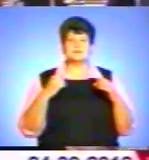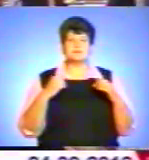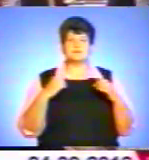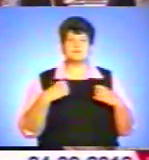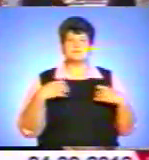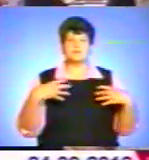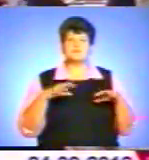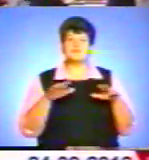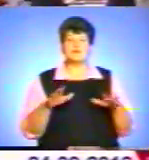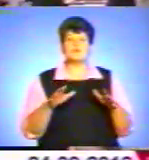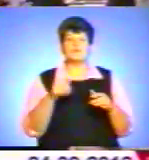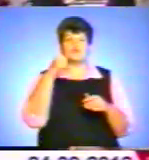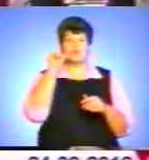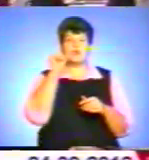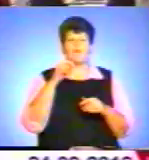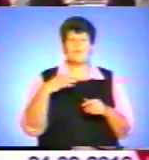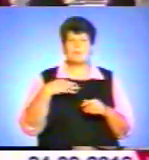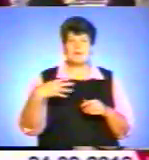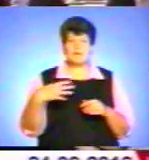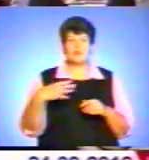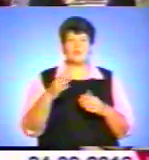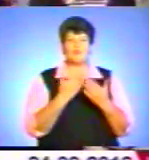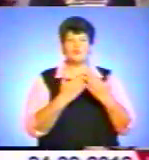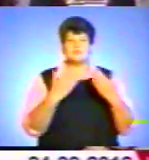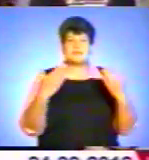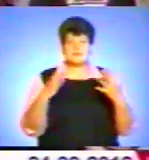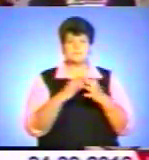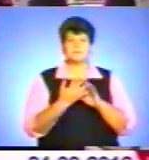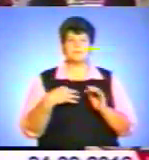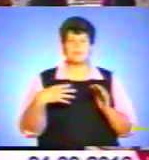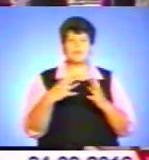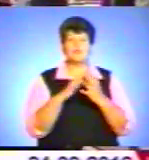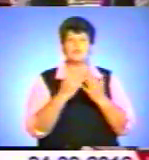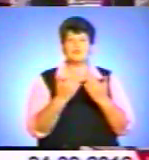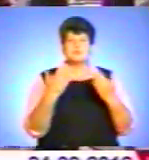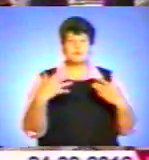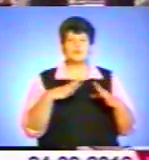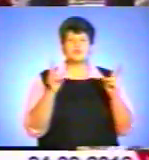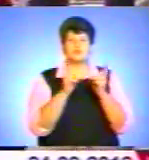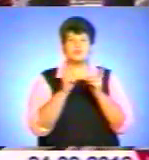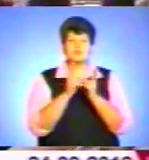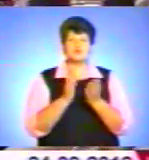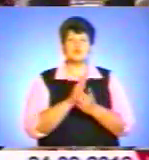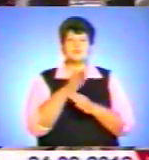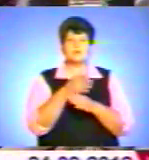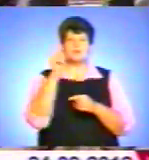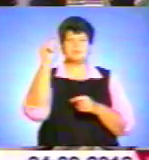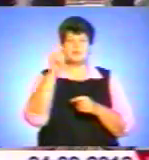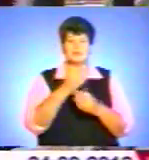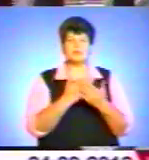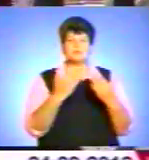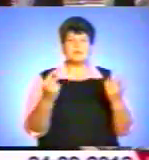в Білій, в музеї, дуже тепла зустріч була із гостями, які приїхали до музею подивитися